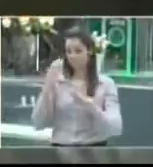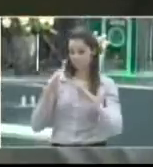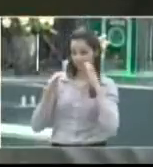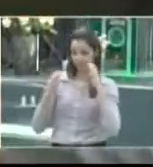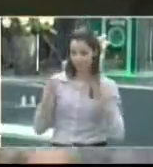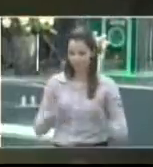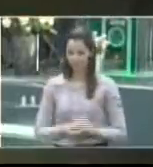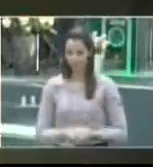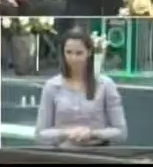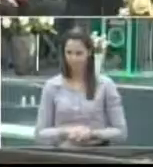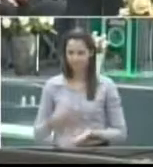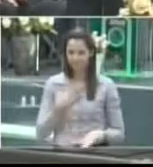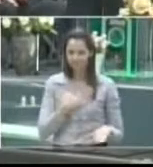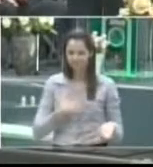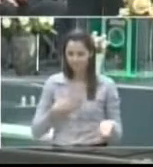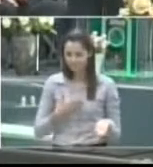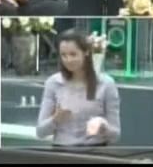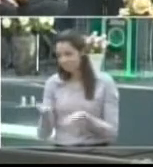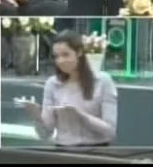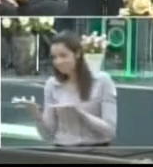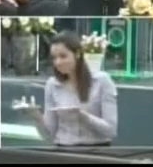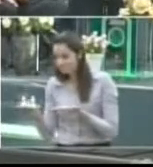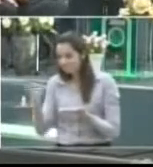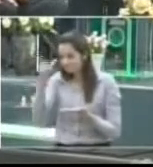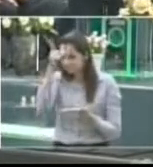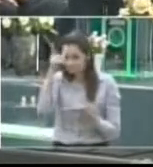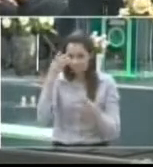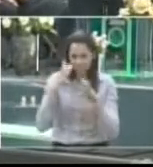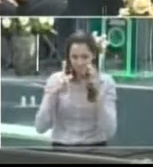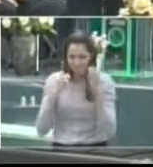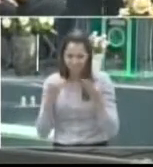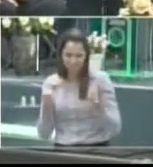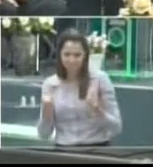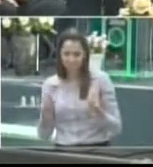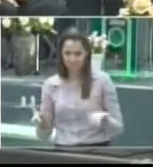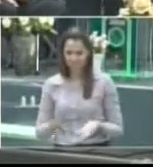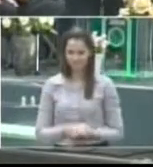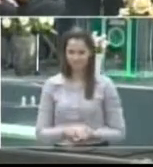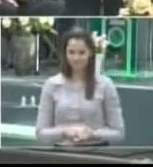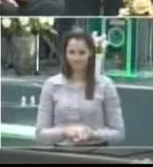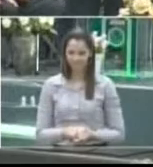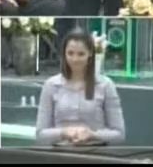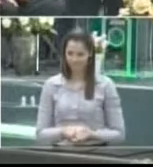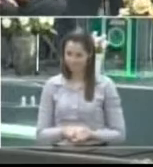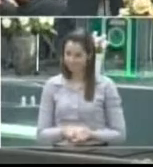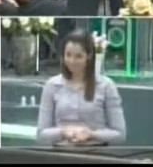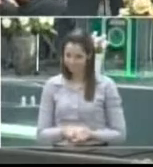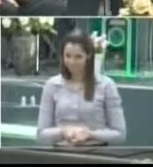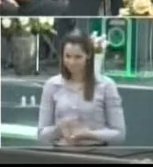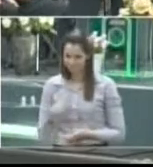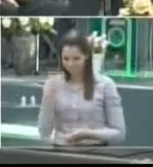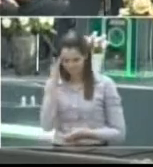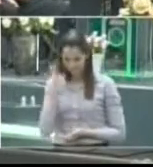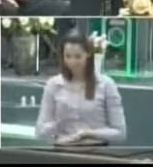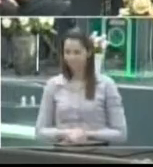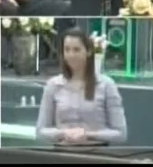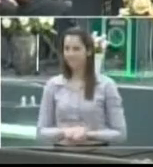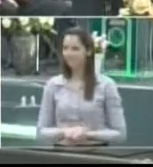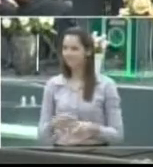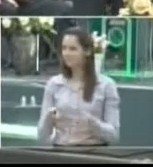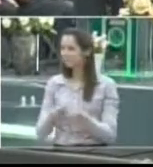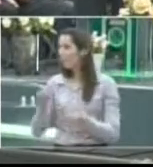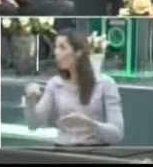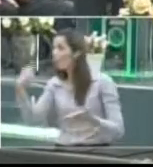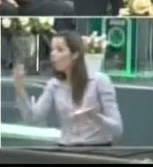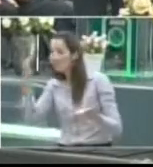zu singen. Eu gostaria de pedir a vocês para cantar und em alemão alle comigo. Anderen, die das nicht können, auf Portugiesisch. E os demais